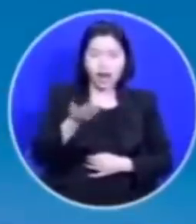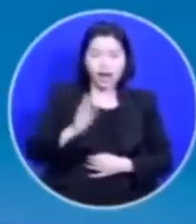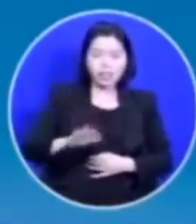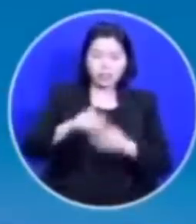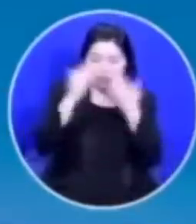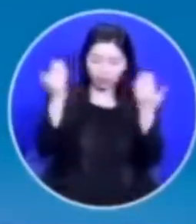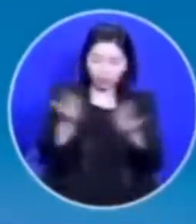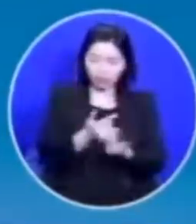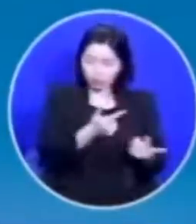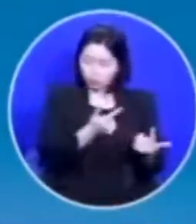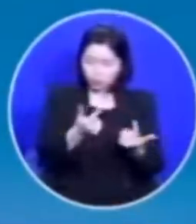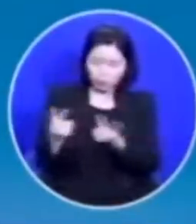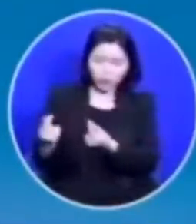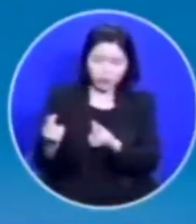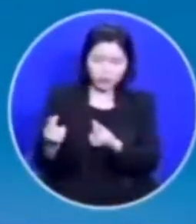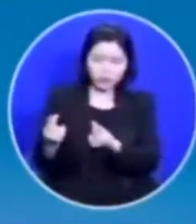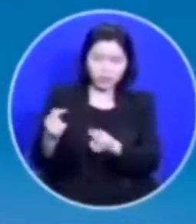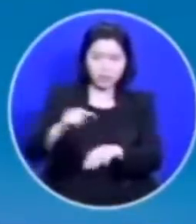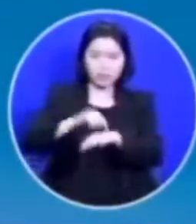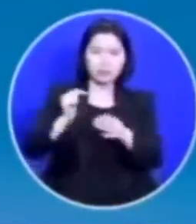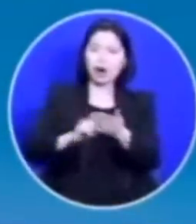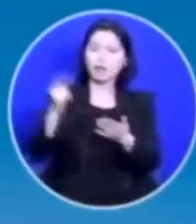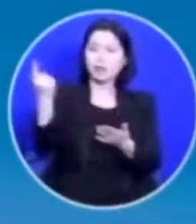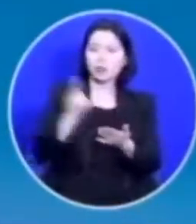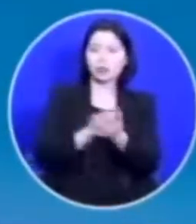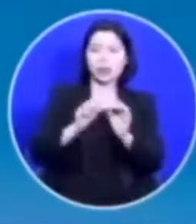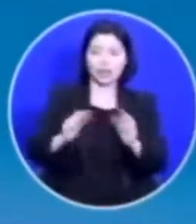우리 주님이 우리 안에 오시는 건 아닙니다